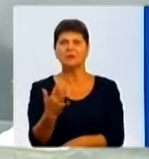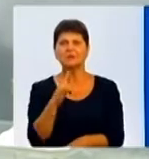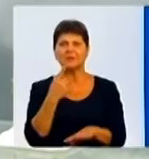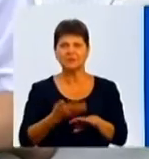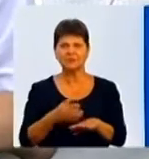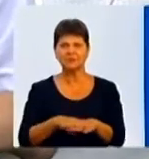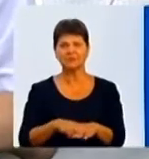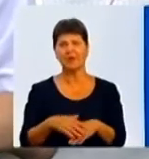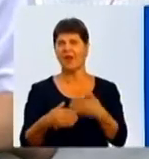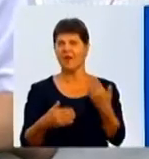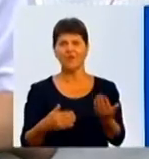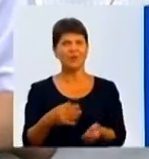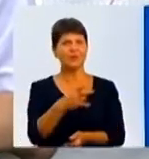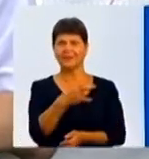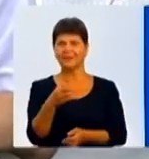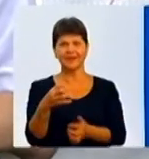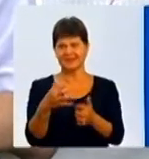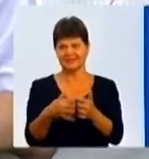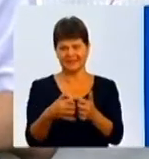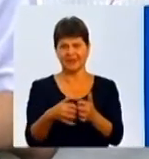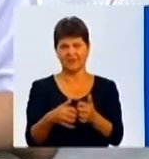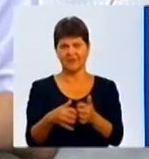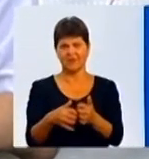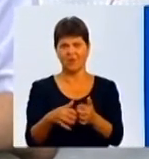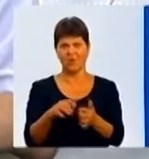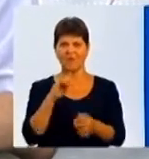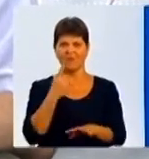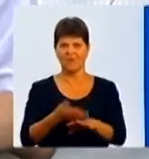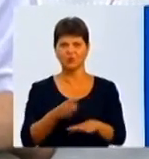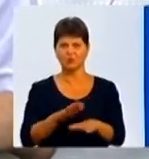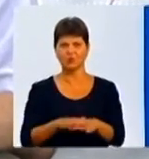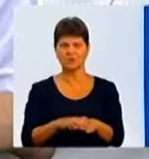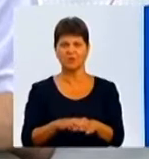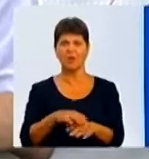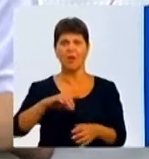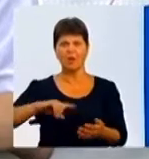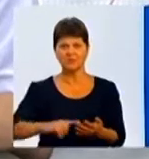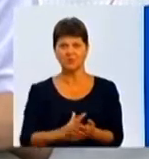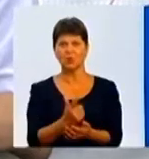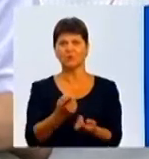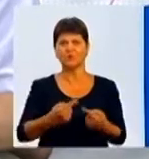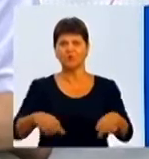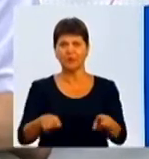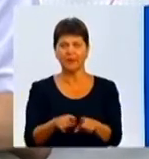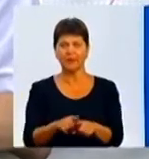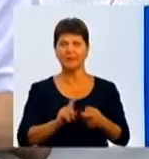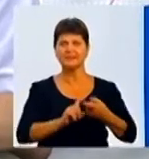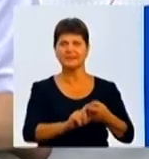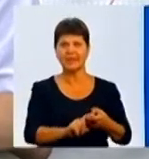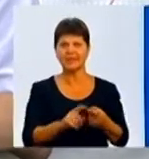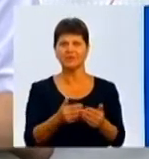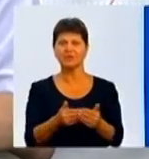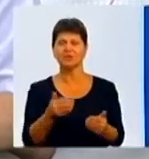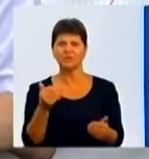середнього ступеня важкості, от, але знову ж таки, це залежить все від